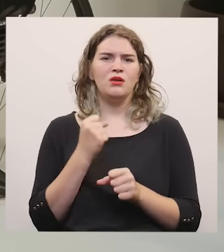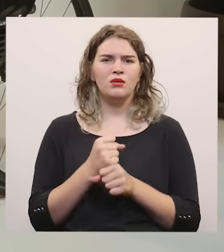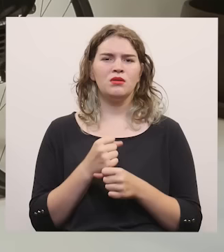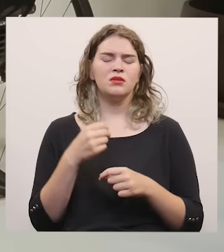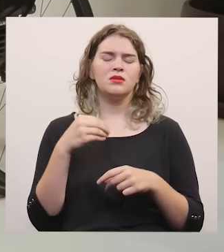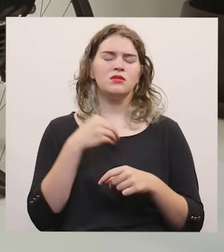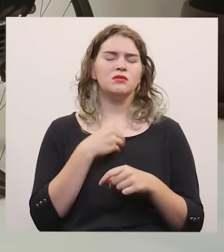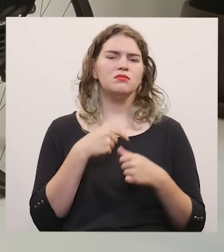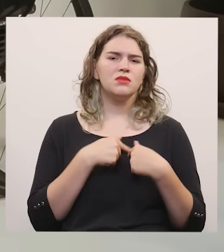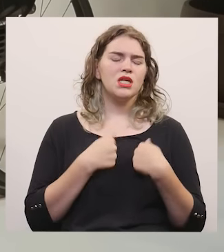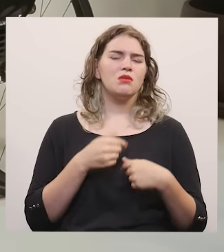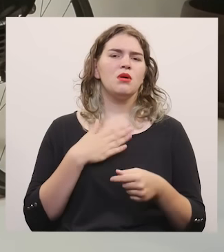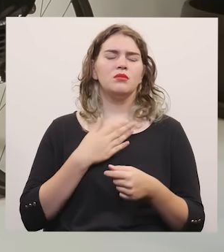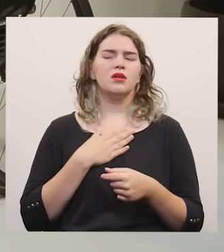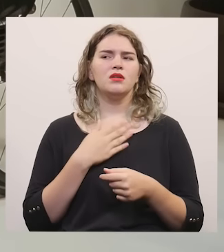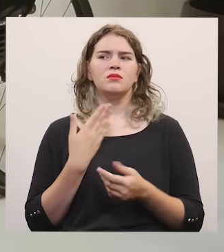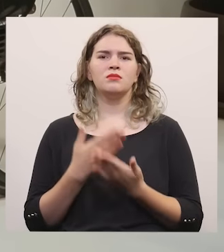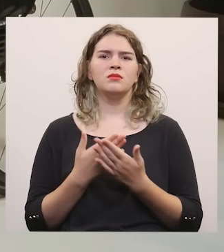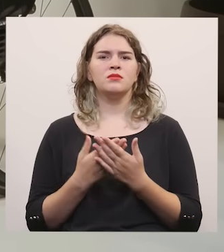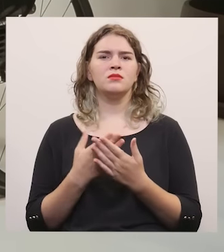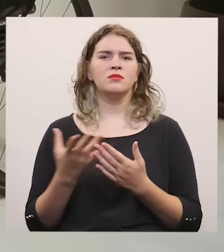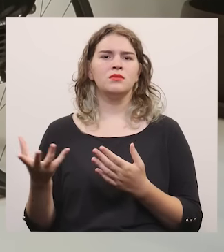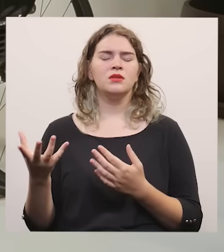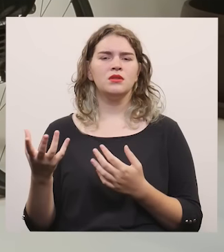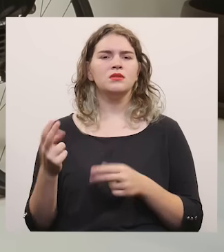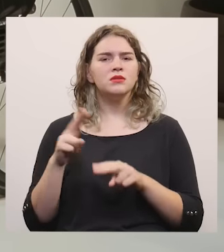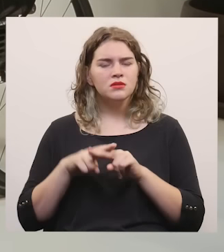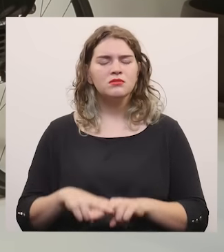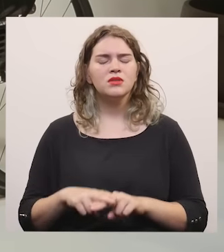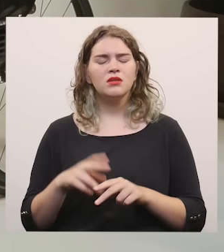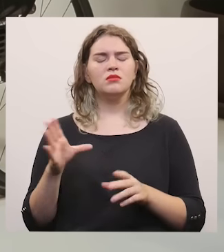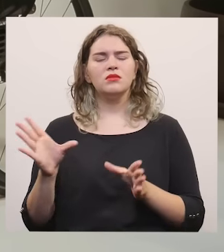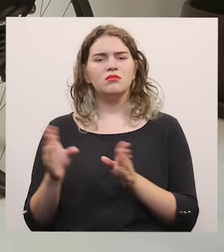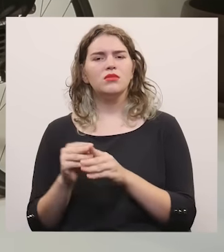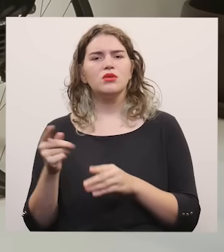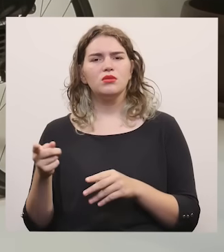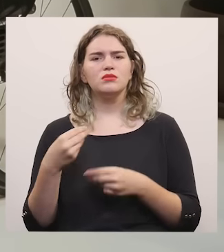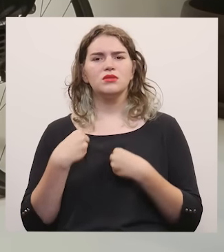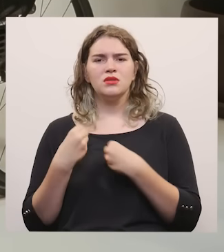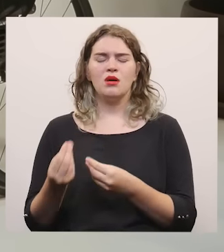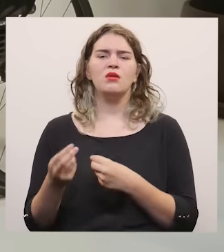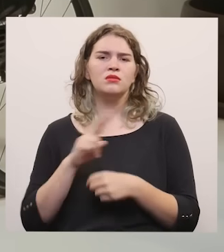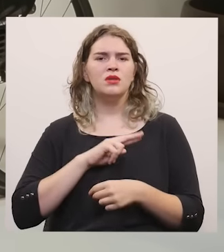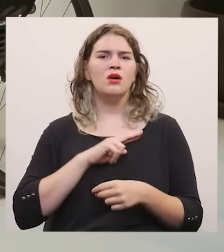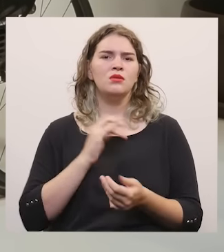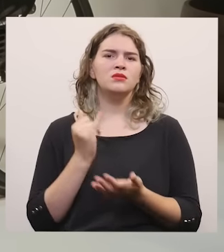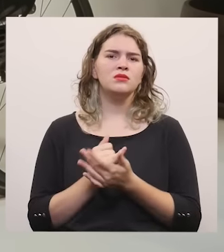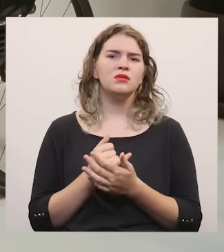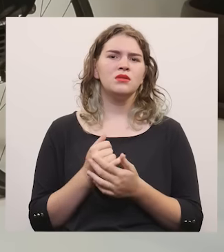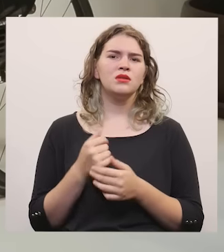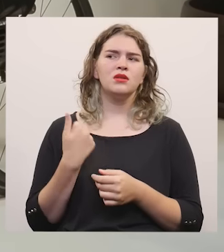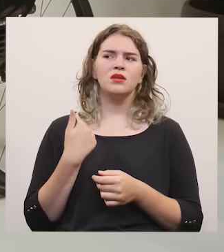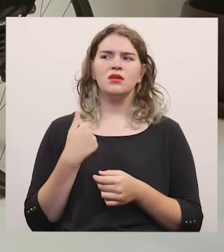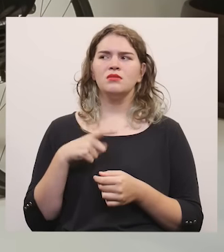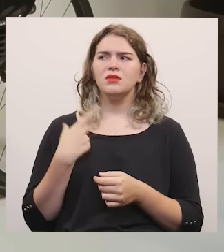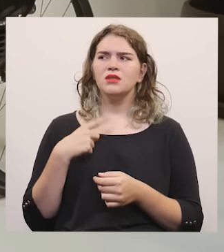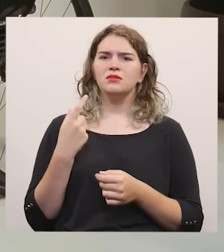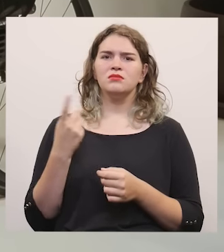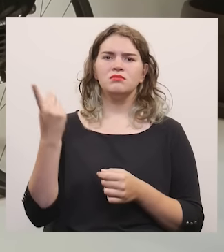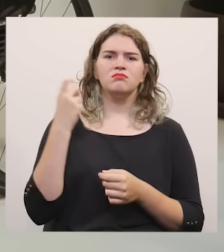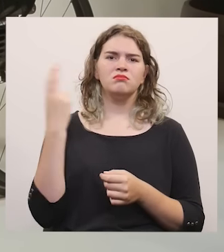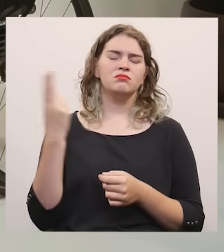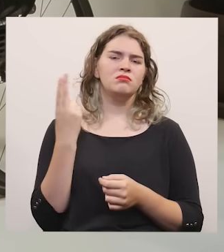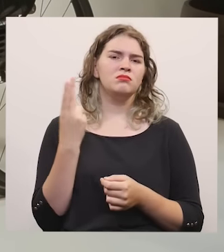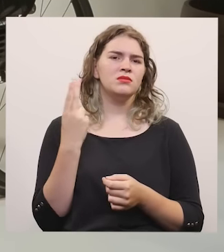a lucrat în inima mea și în sufletul meu să pot să-i rămân alături și să-l sprijin și să-i ofer o iubire care este supranaturală, este de la